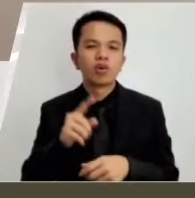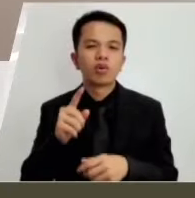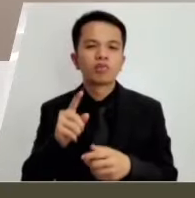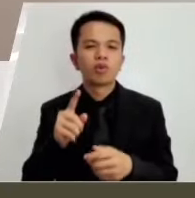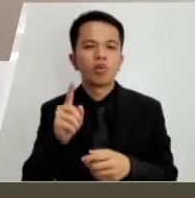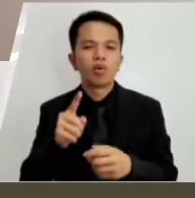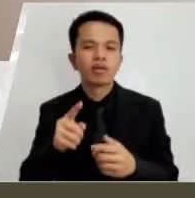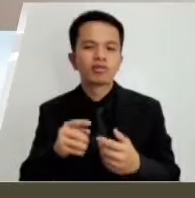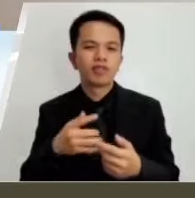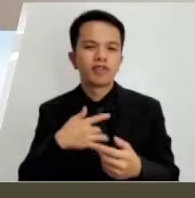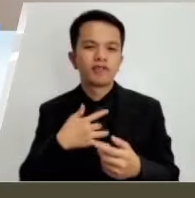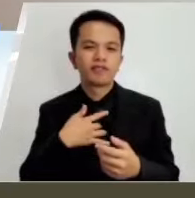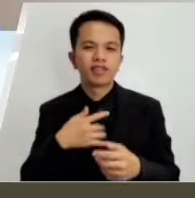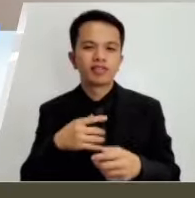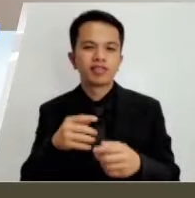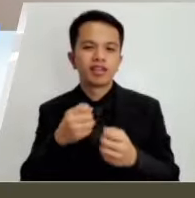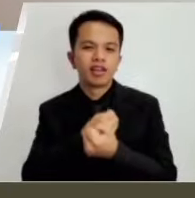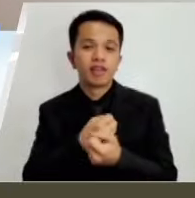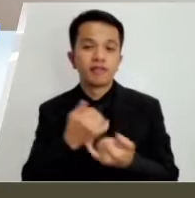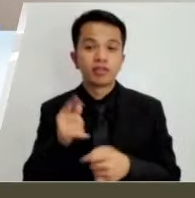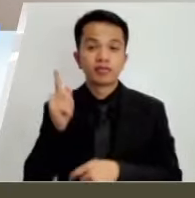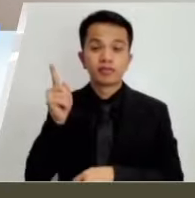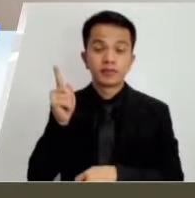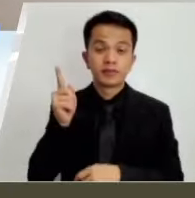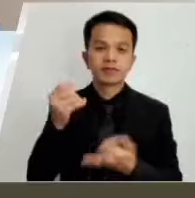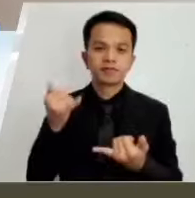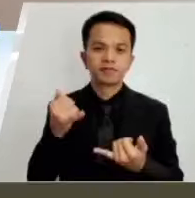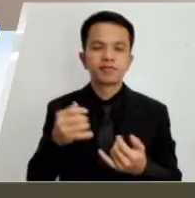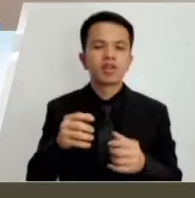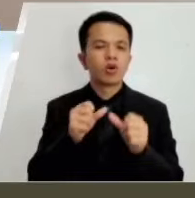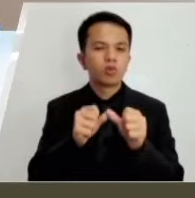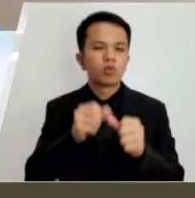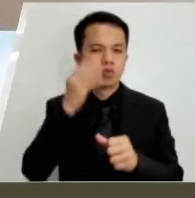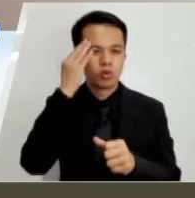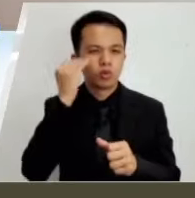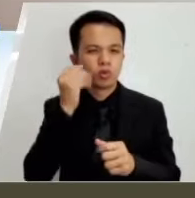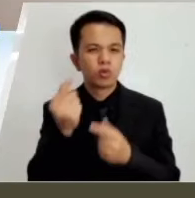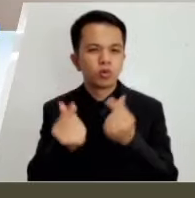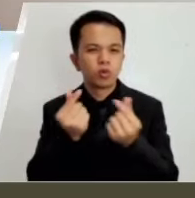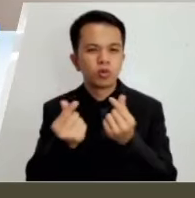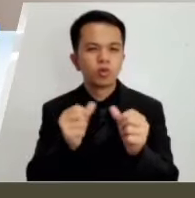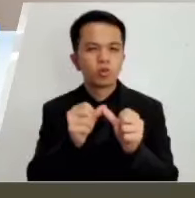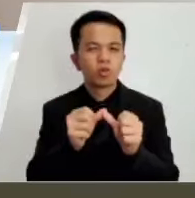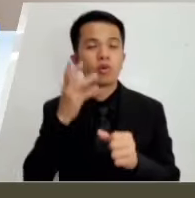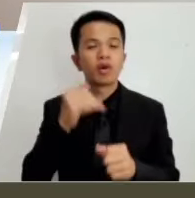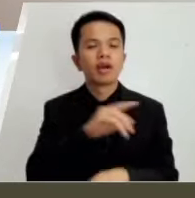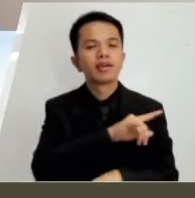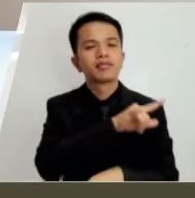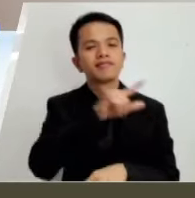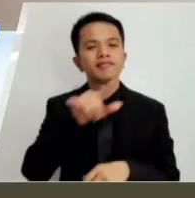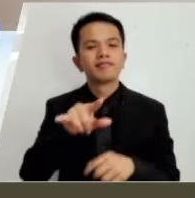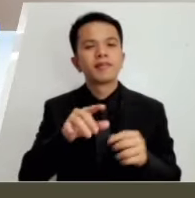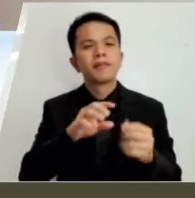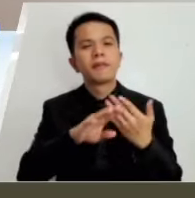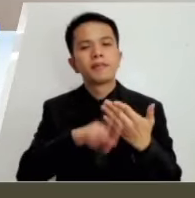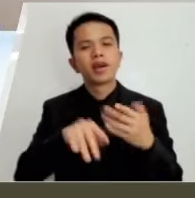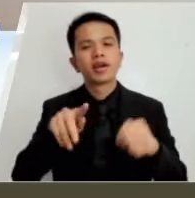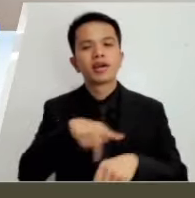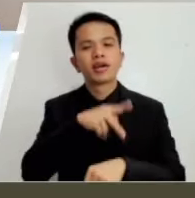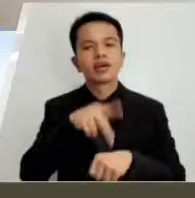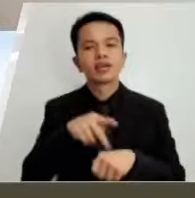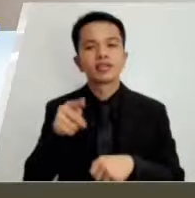ba ako? K-Fever is still on dahil balik Pilipinas ang K-Idol at ASTRO member na si